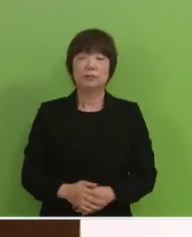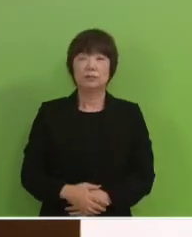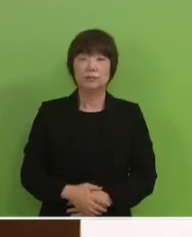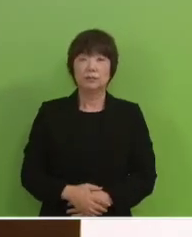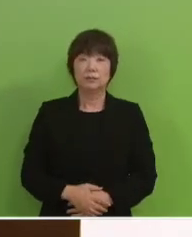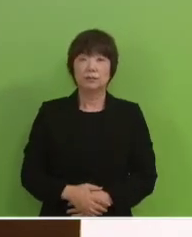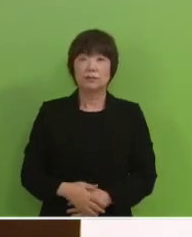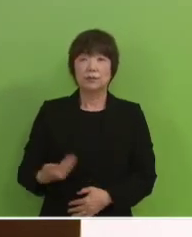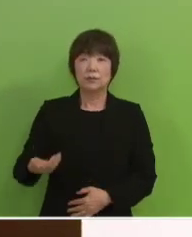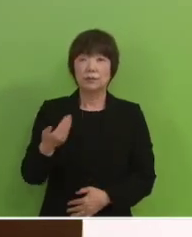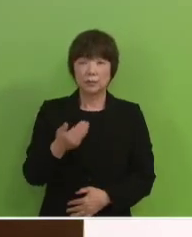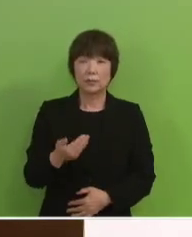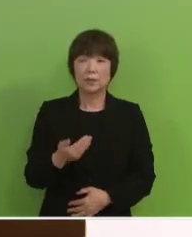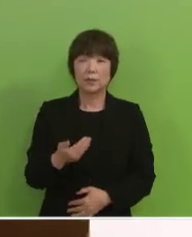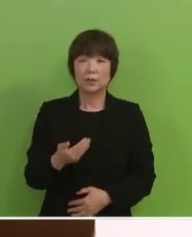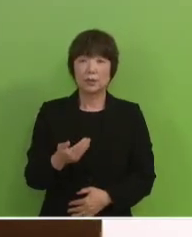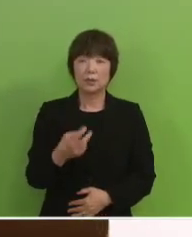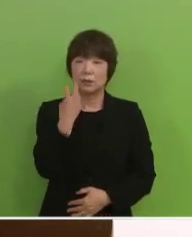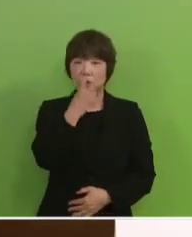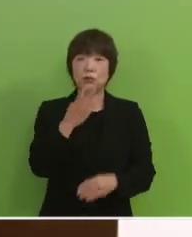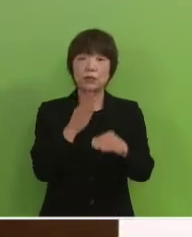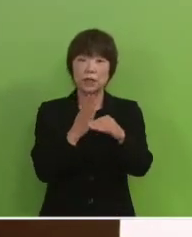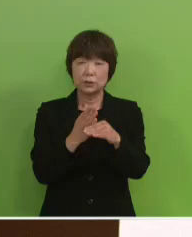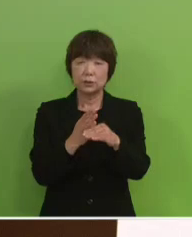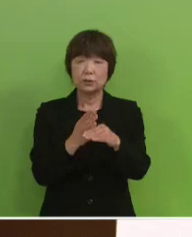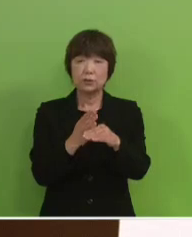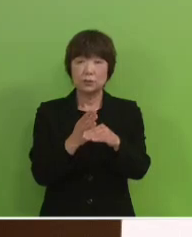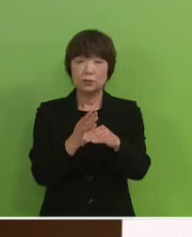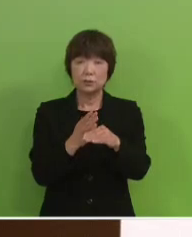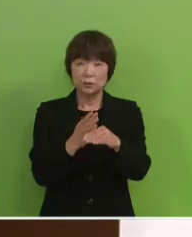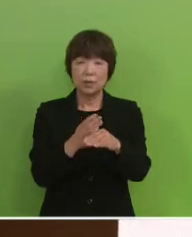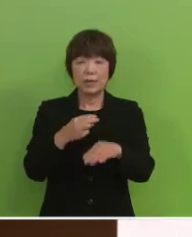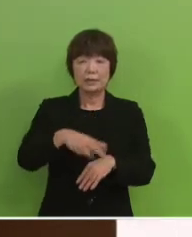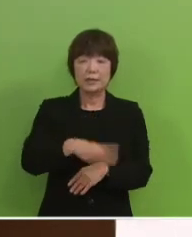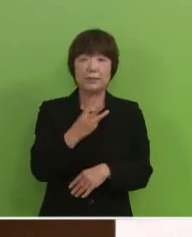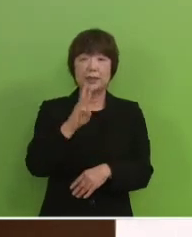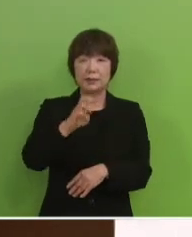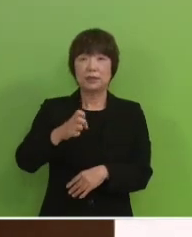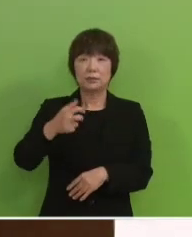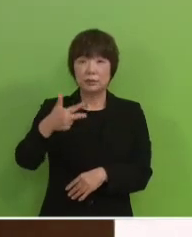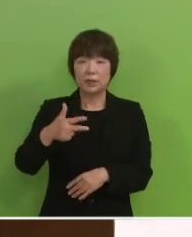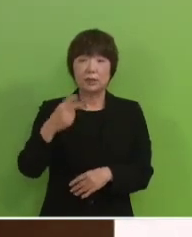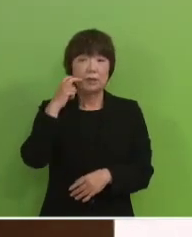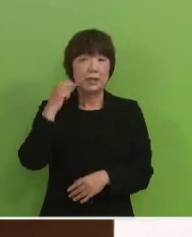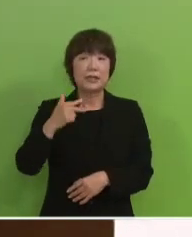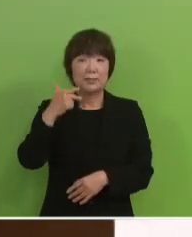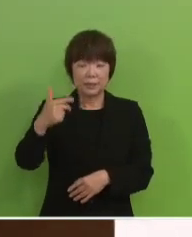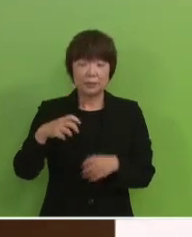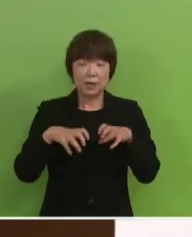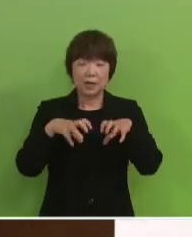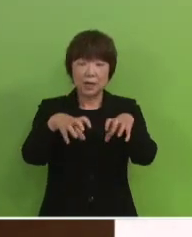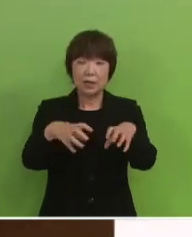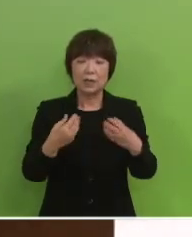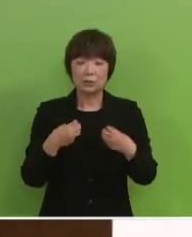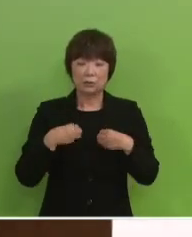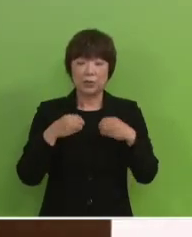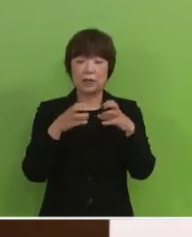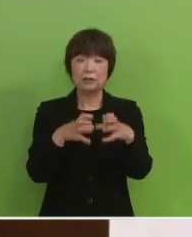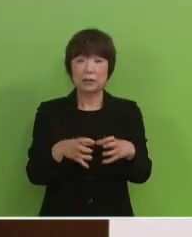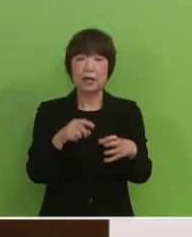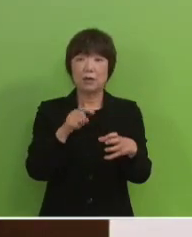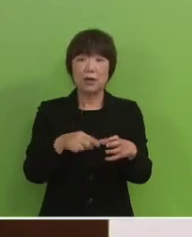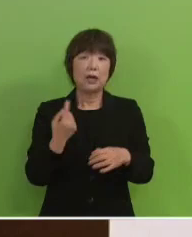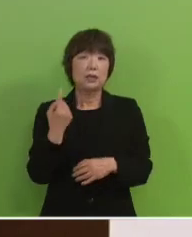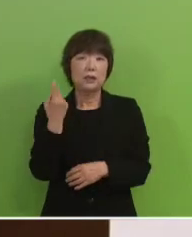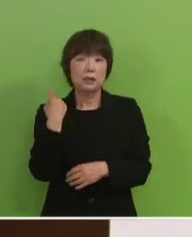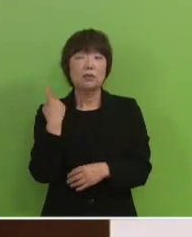次に対処中調査中の事例ですがまず337松山市の繁華街クラスターですが昨日